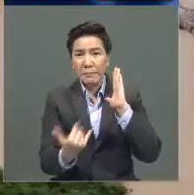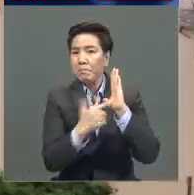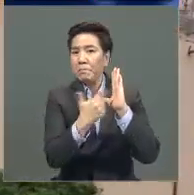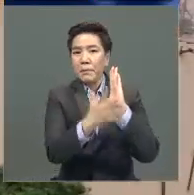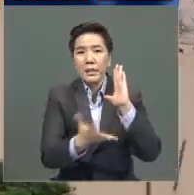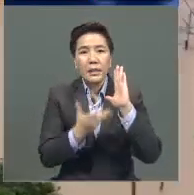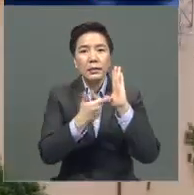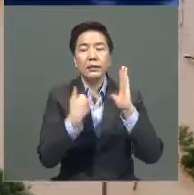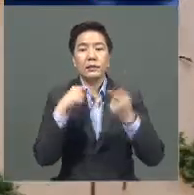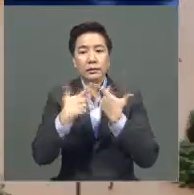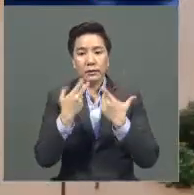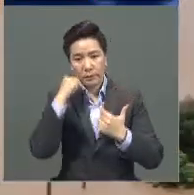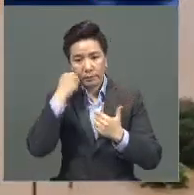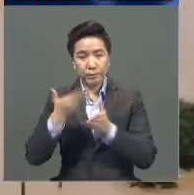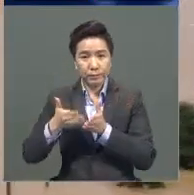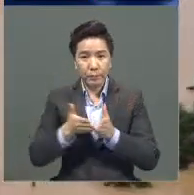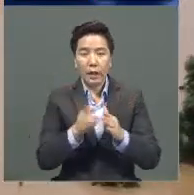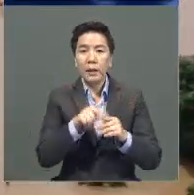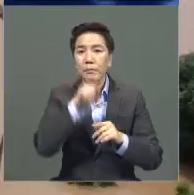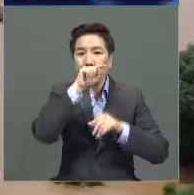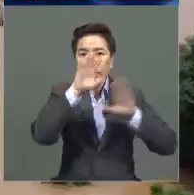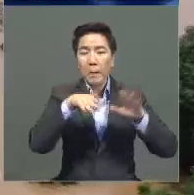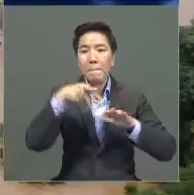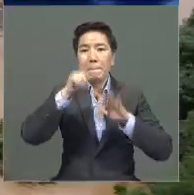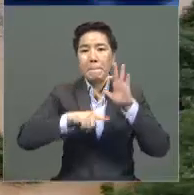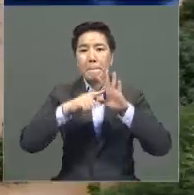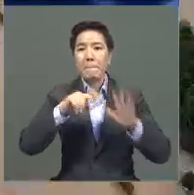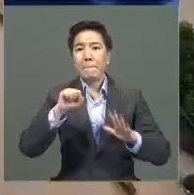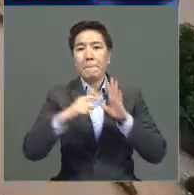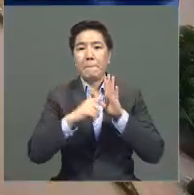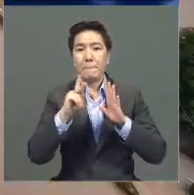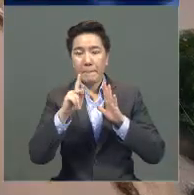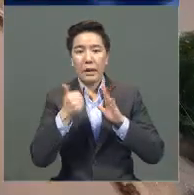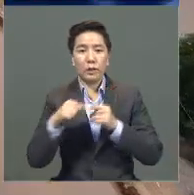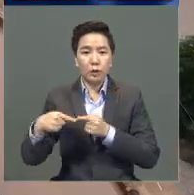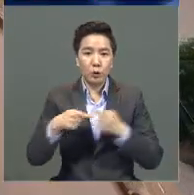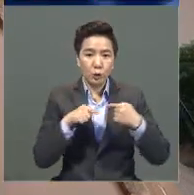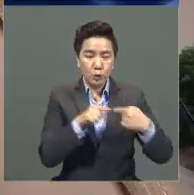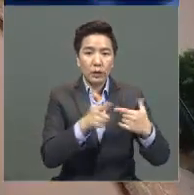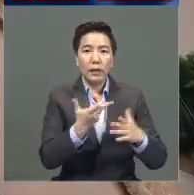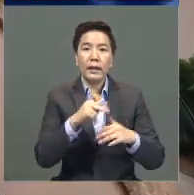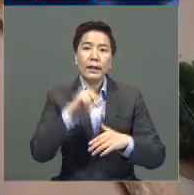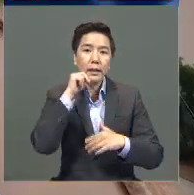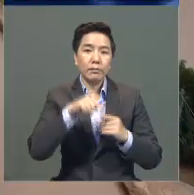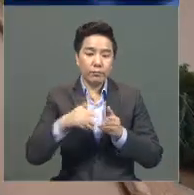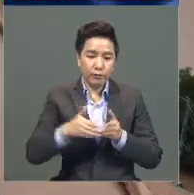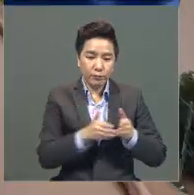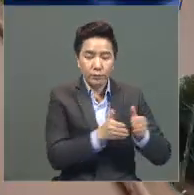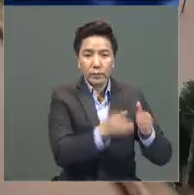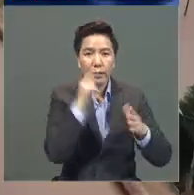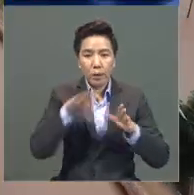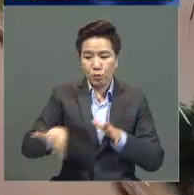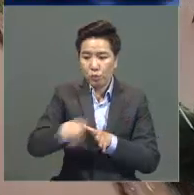ปัจจุบันครับนอกจากนี้ก็จะพันน้ำผ่านคลองชัยนาทป่าสักคลองระพีพัฒน์ไปยังสถานีสูบน้ำคลองพระองค์เจ้าไชยานุชิต